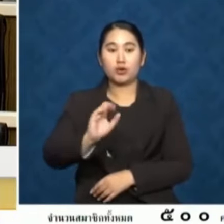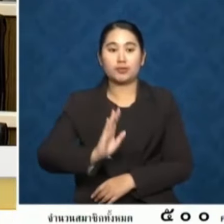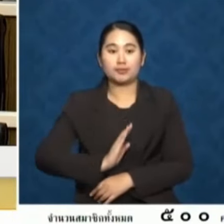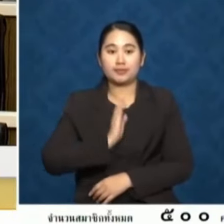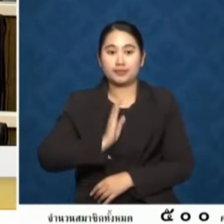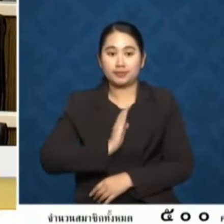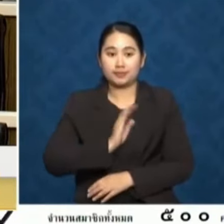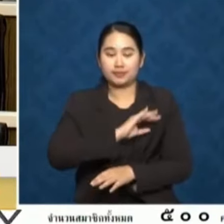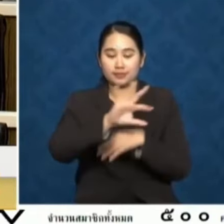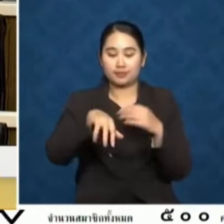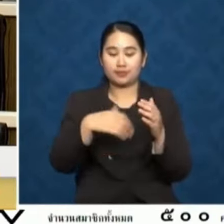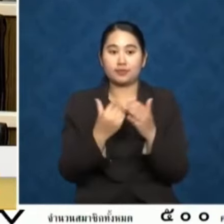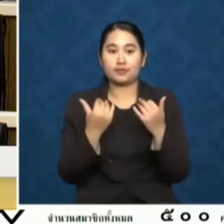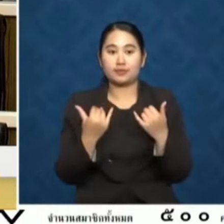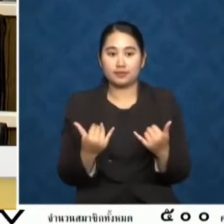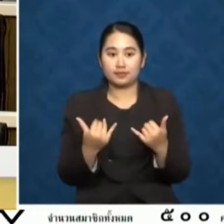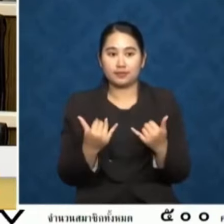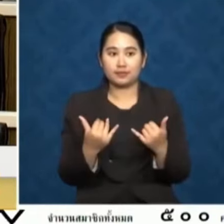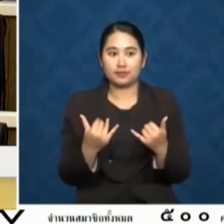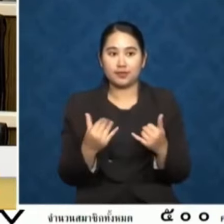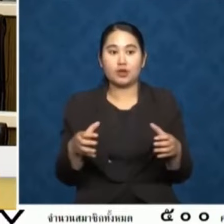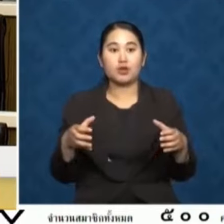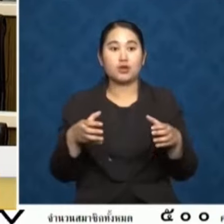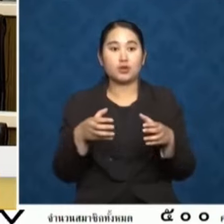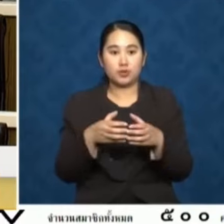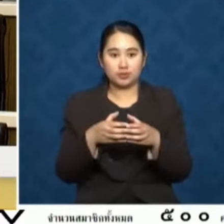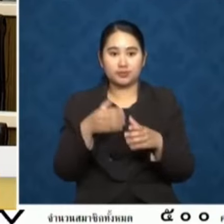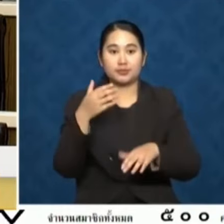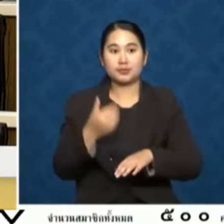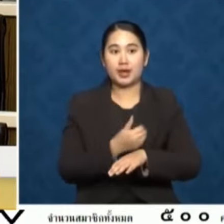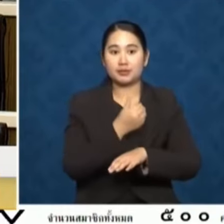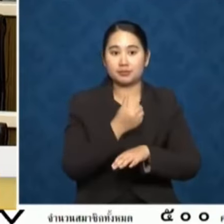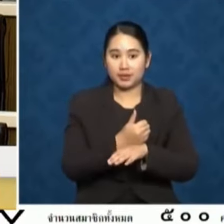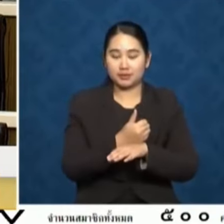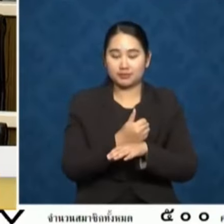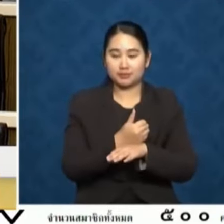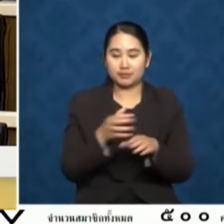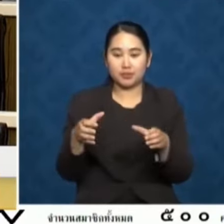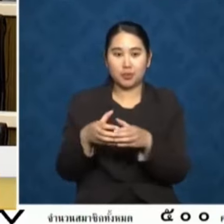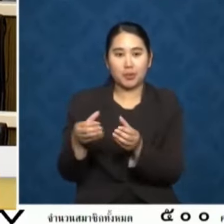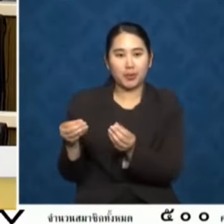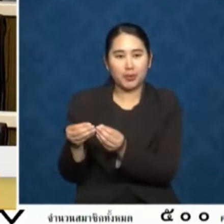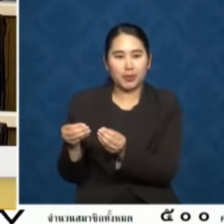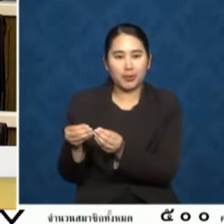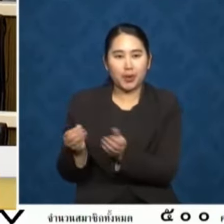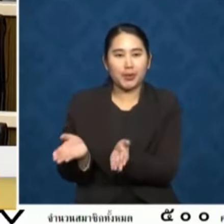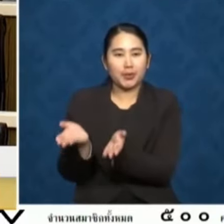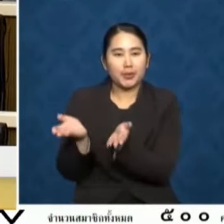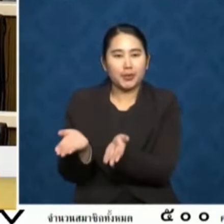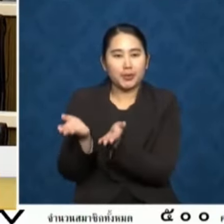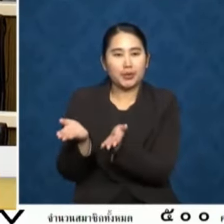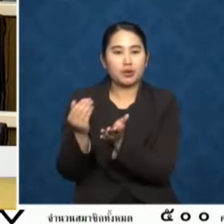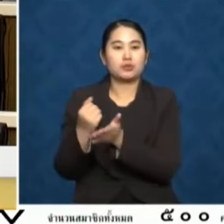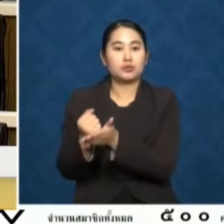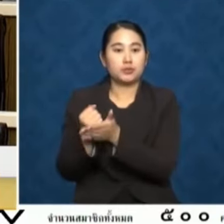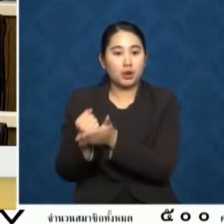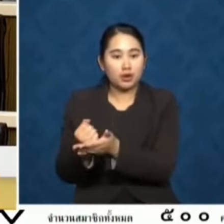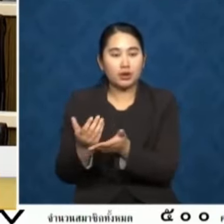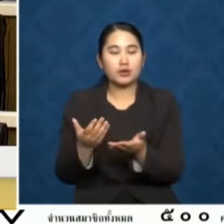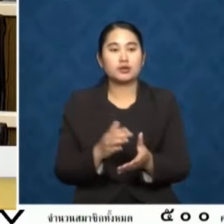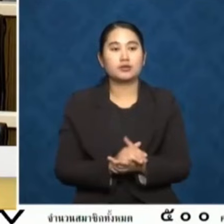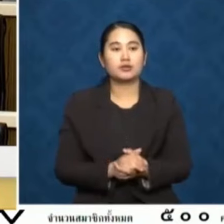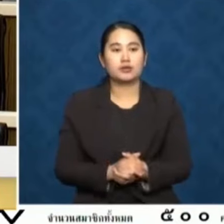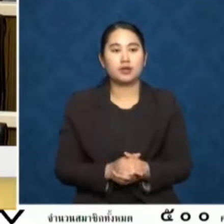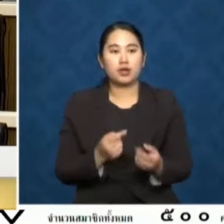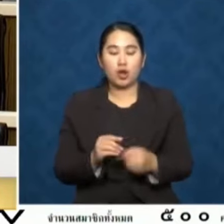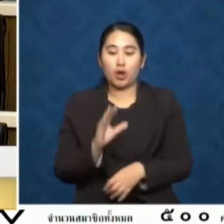ห่งนี้รวมทั้งพรรคการเมืองที่จะหนุนหลังเด็กแทนที่จะขอร้องแทนที่